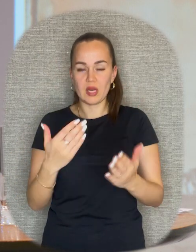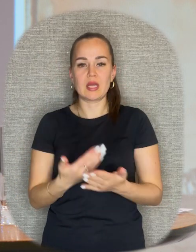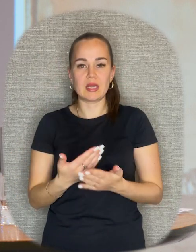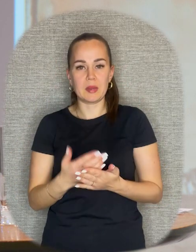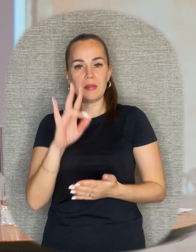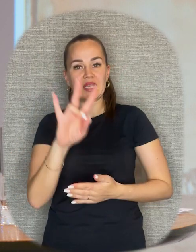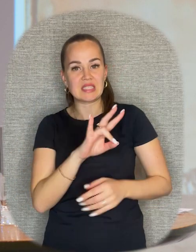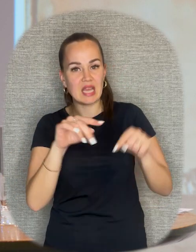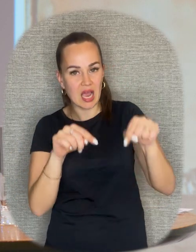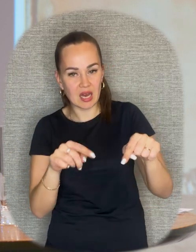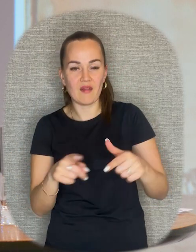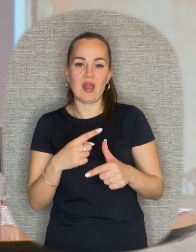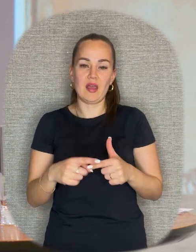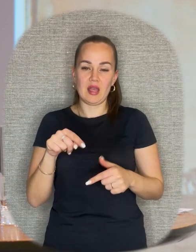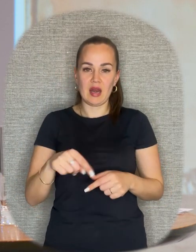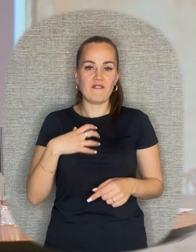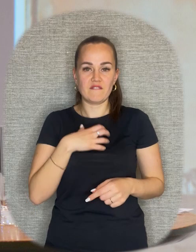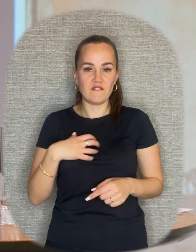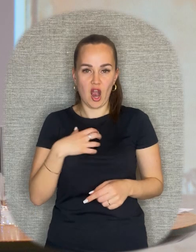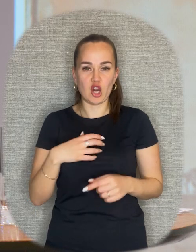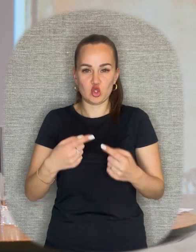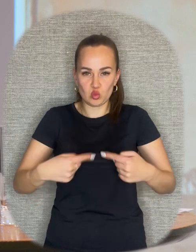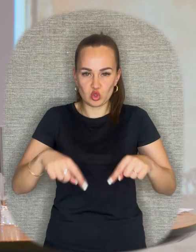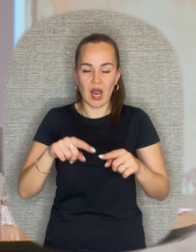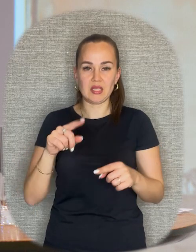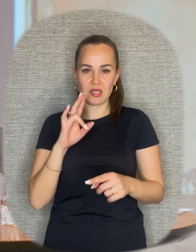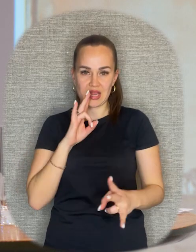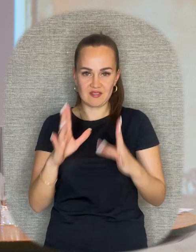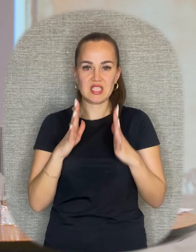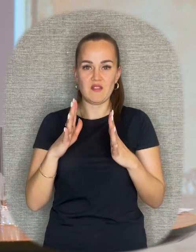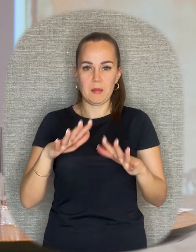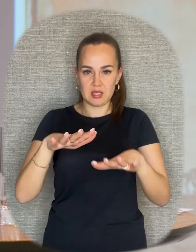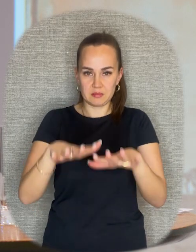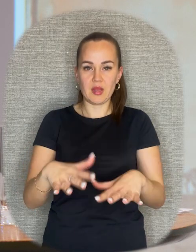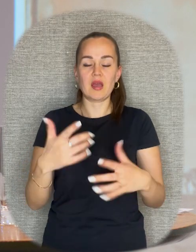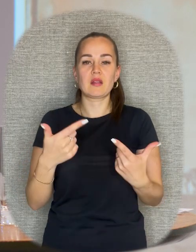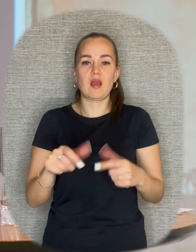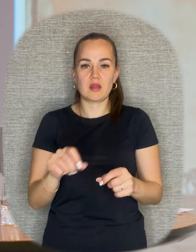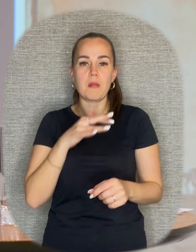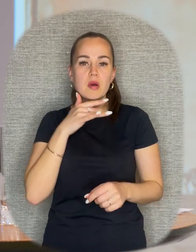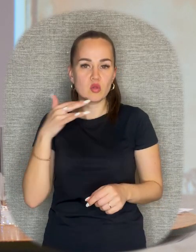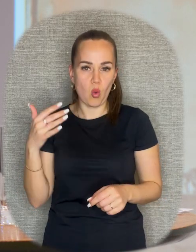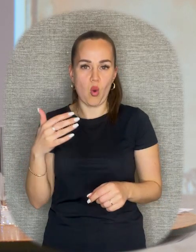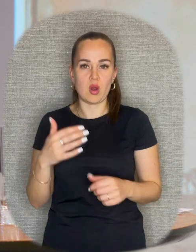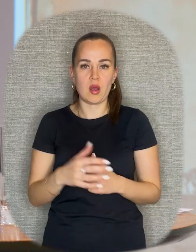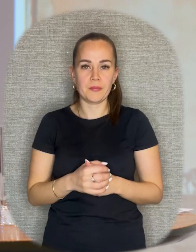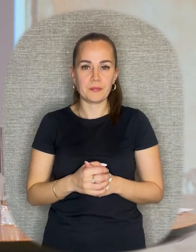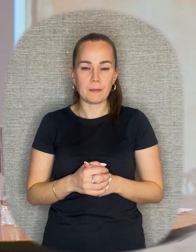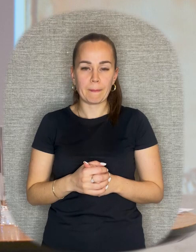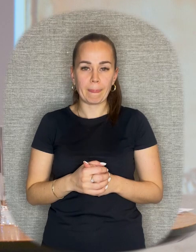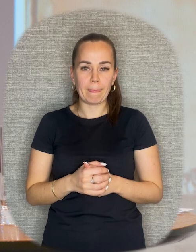например это или пантилимон церковь или вот этот очень важный ответственный участок некого проспекта где